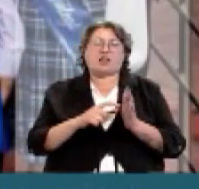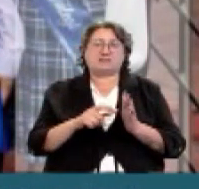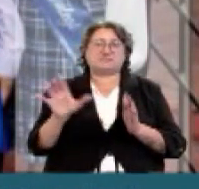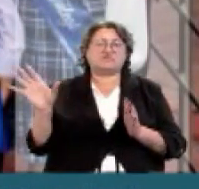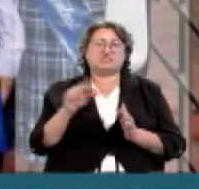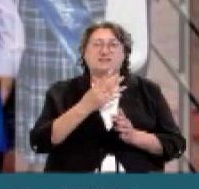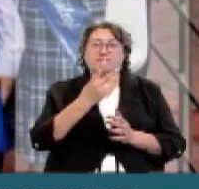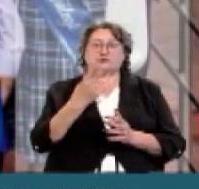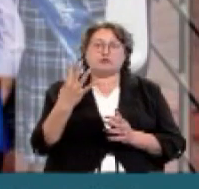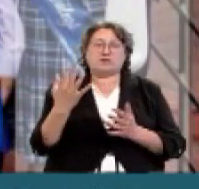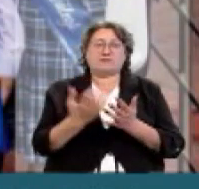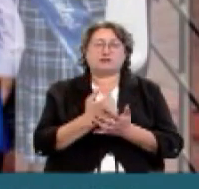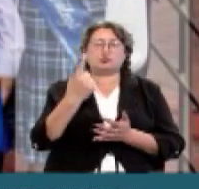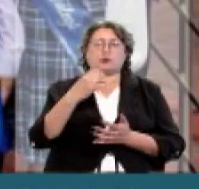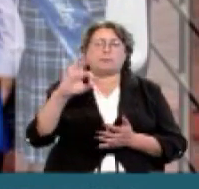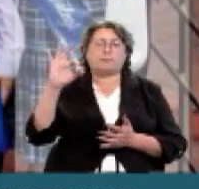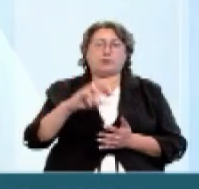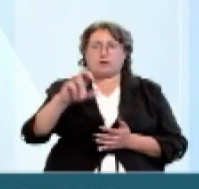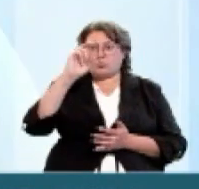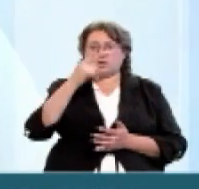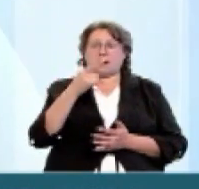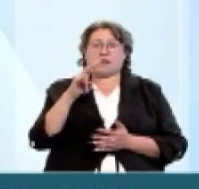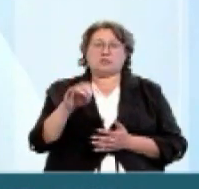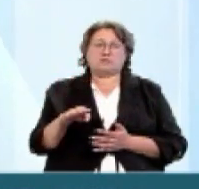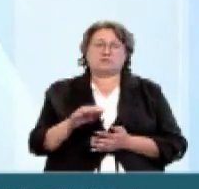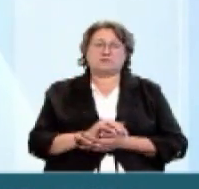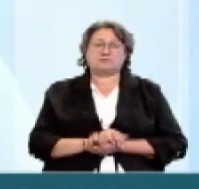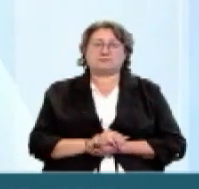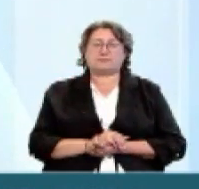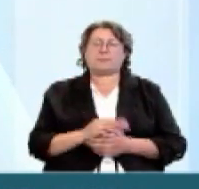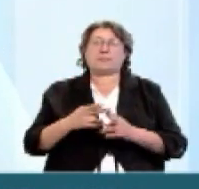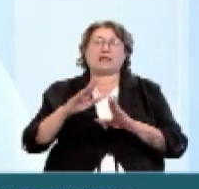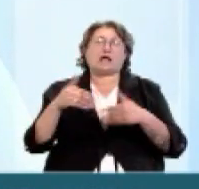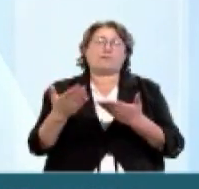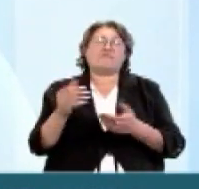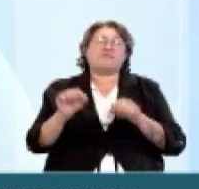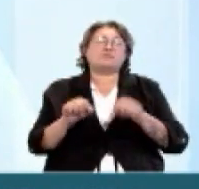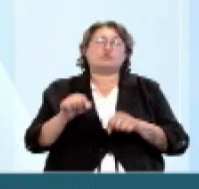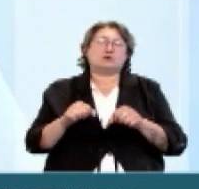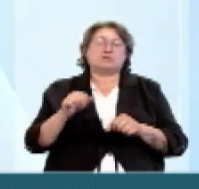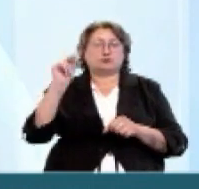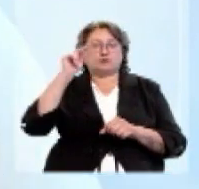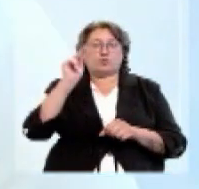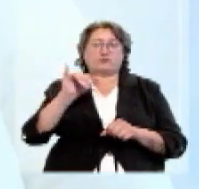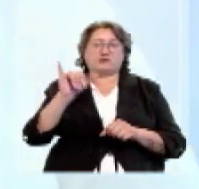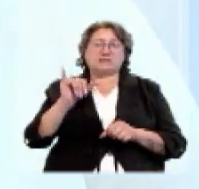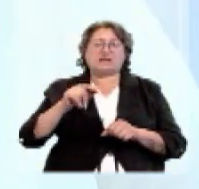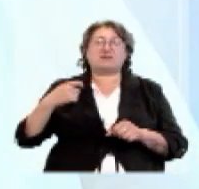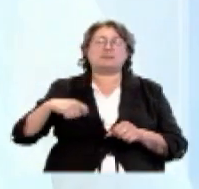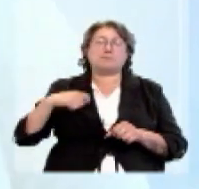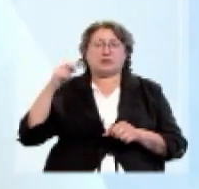еліндегі Хайен университетіне оқуға мүмкіндік беріліп отыр. Сыныптың оқушылары өте тәртіпті, тәрбиелі,